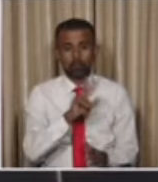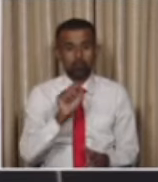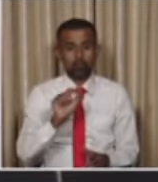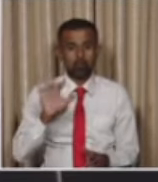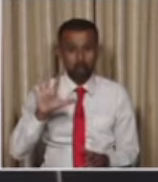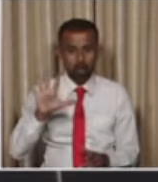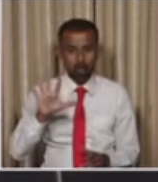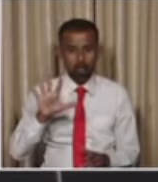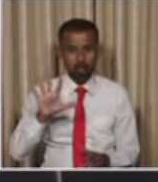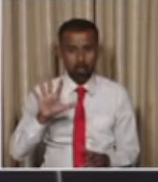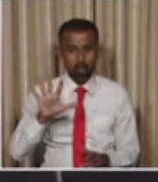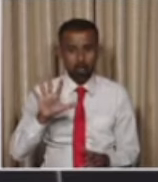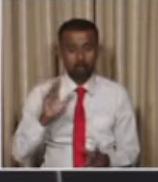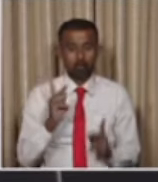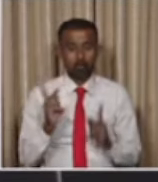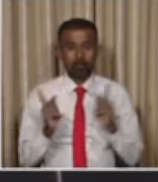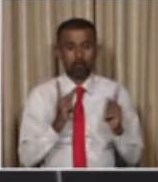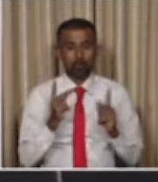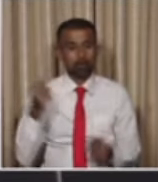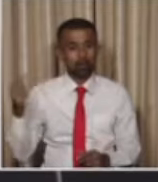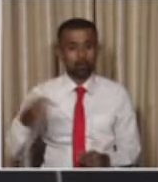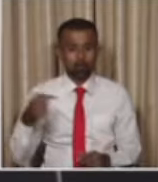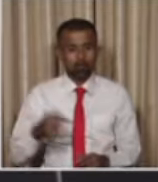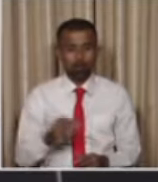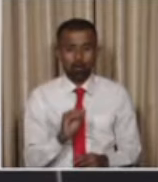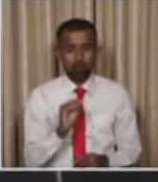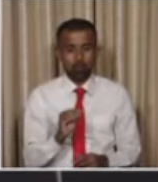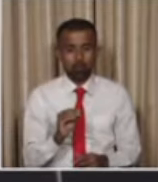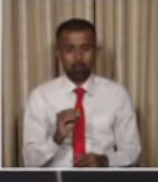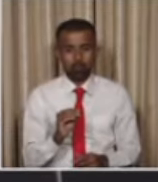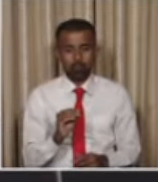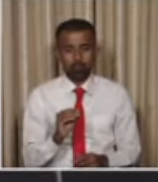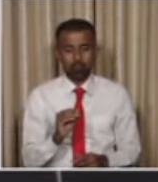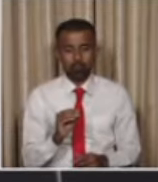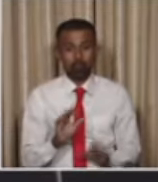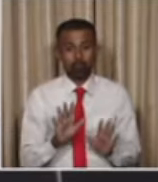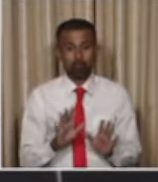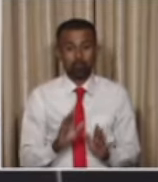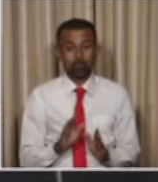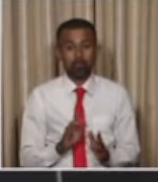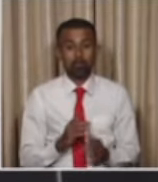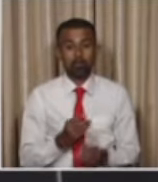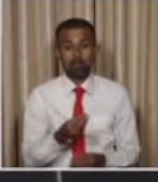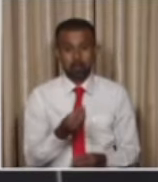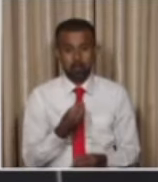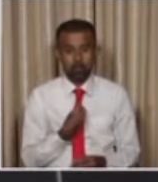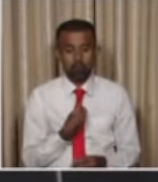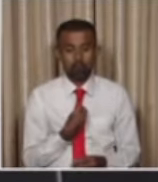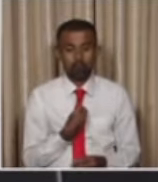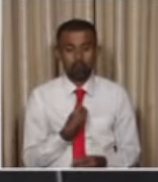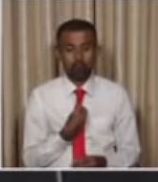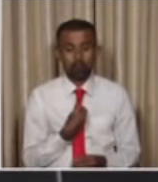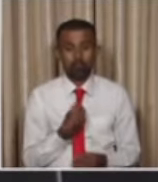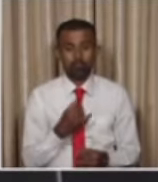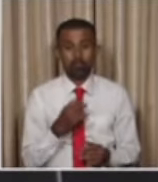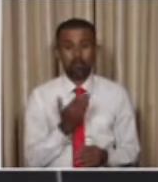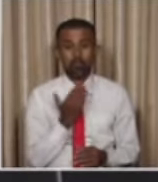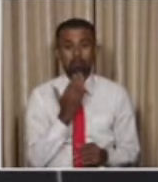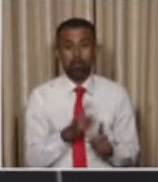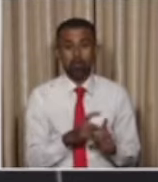2.5ක සංචාරකයේ ආවනම් එතනින් විතරක් හමු වෙනවා US